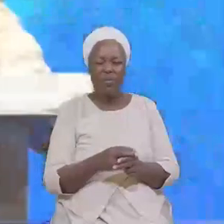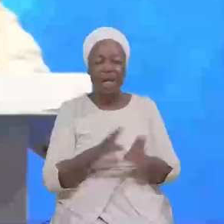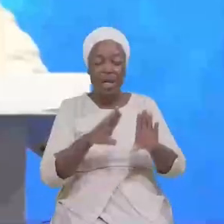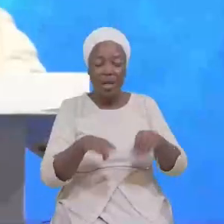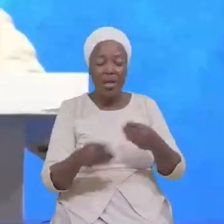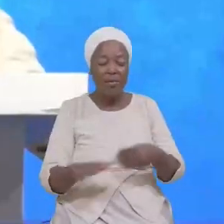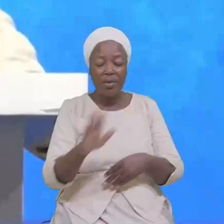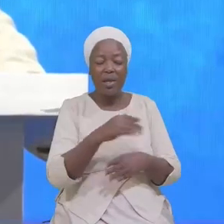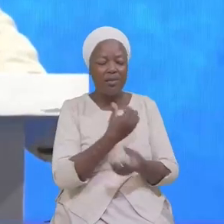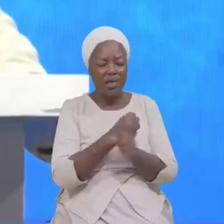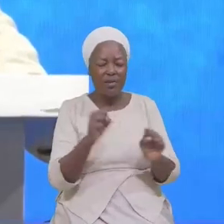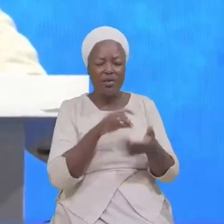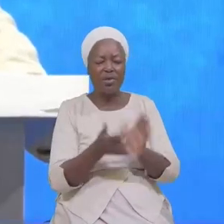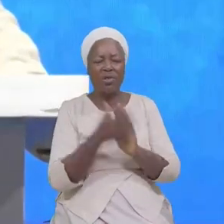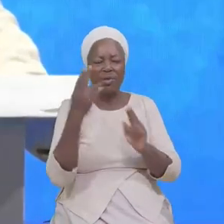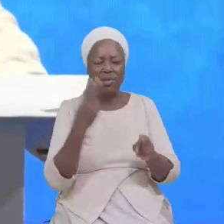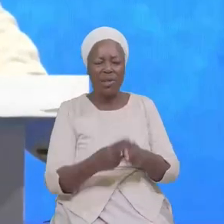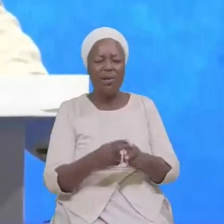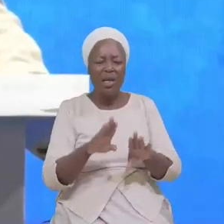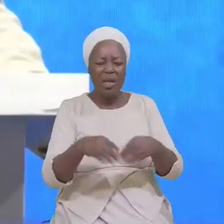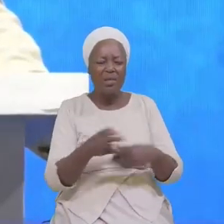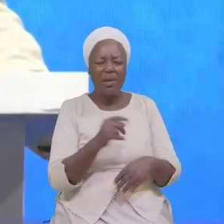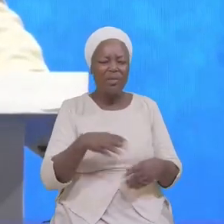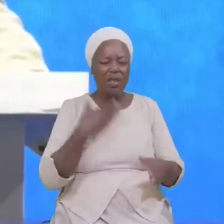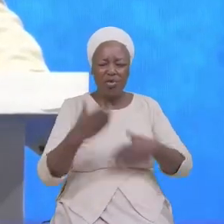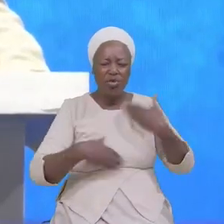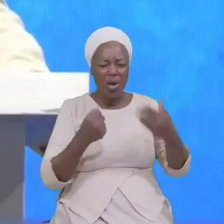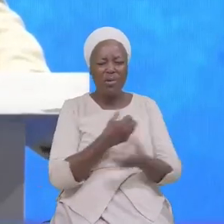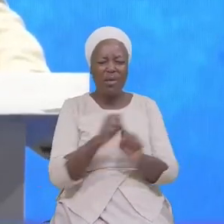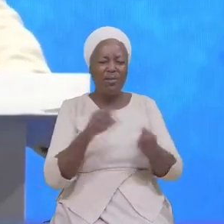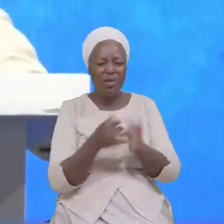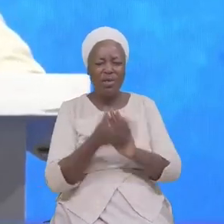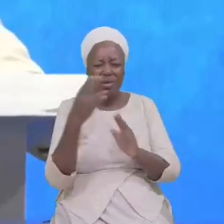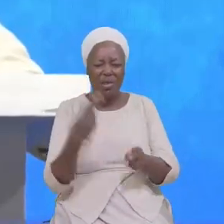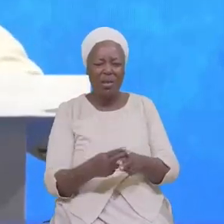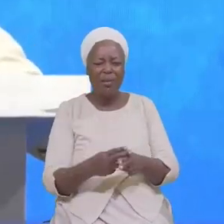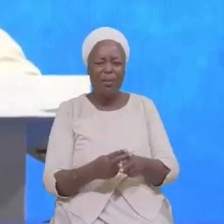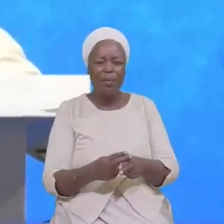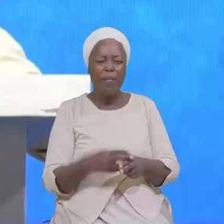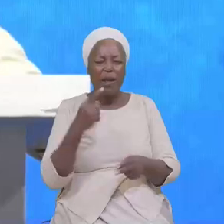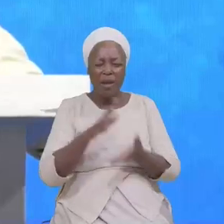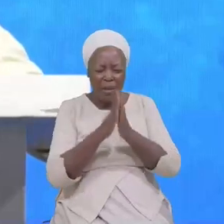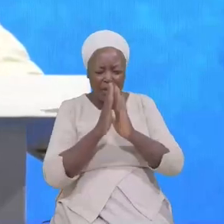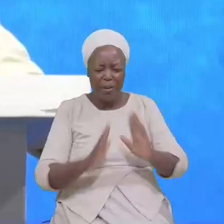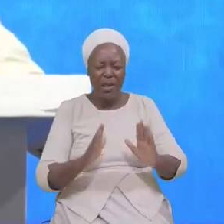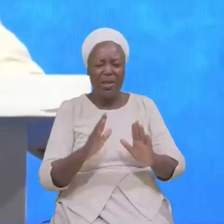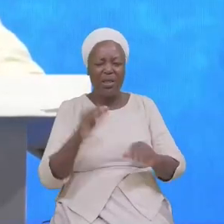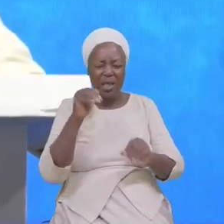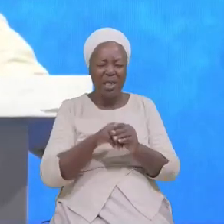Donne-leur le salut. Donne-leur la joie du salut. La paix dans le